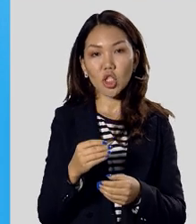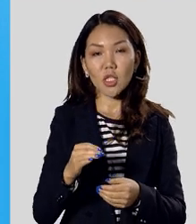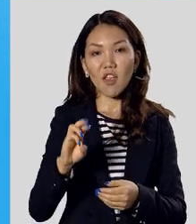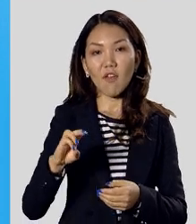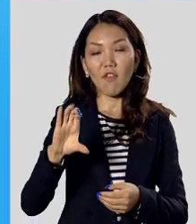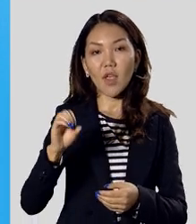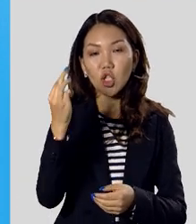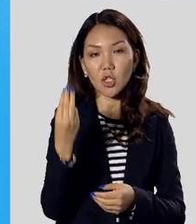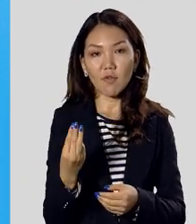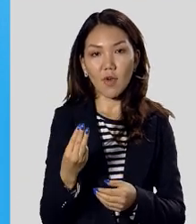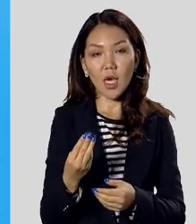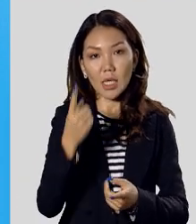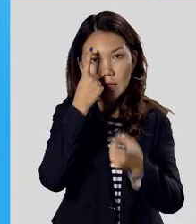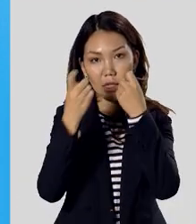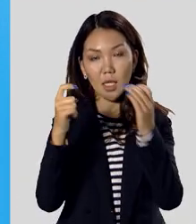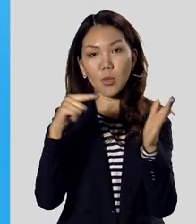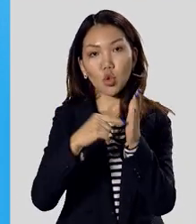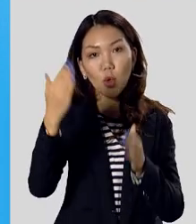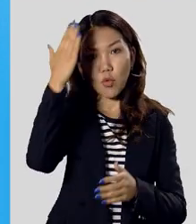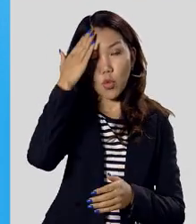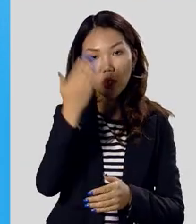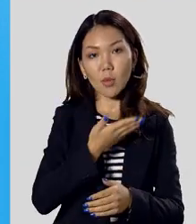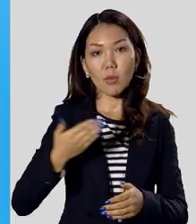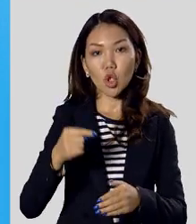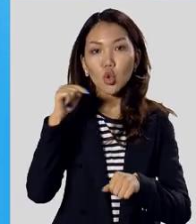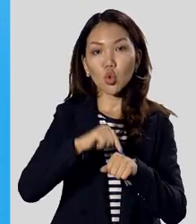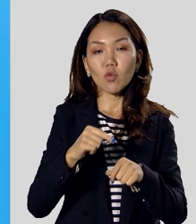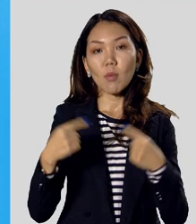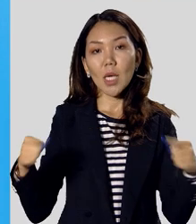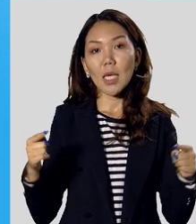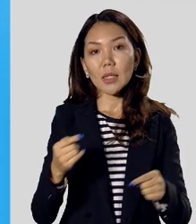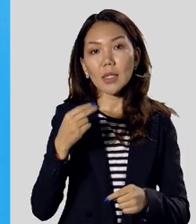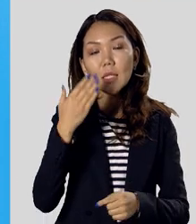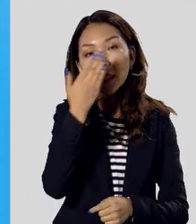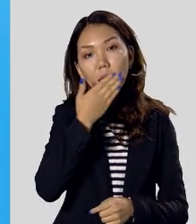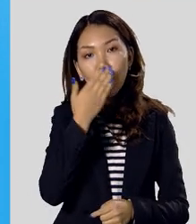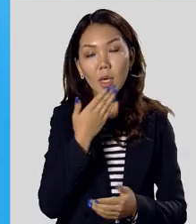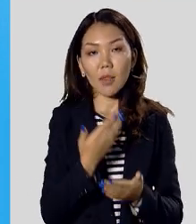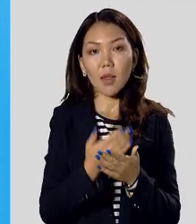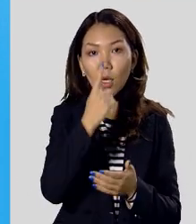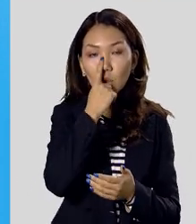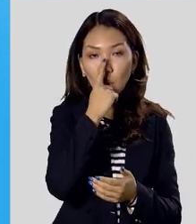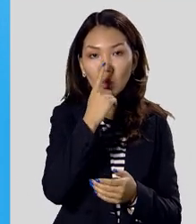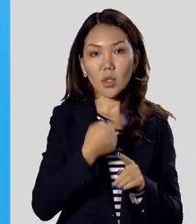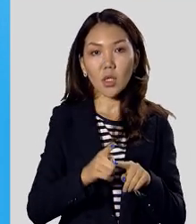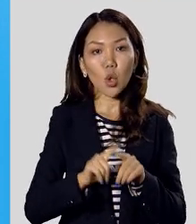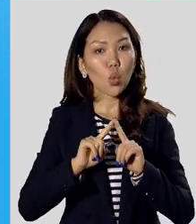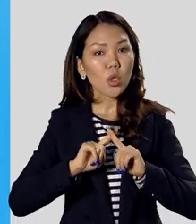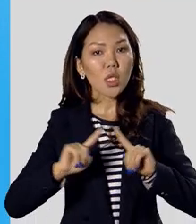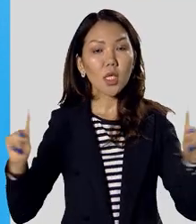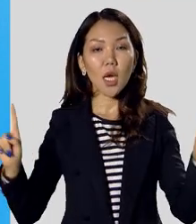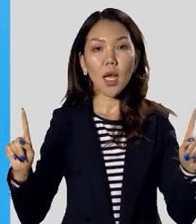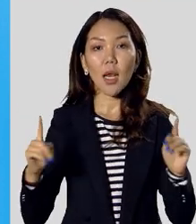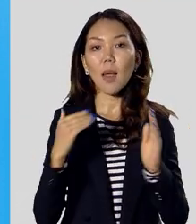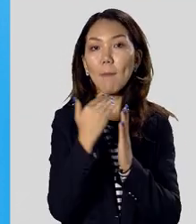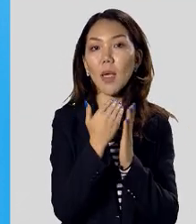сигнал поступает в мозг, и мы с вами различаем запахи. Таким образом, нос – это уникальный